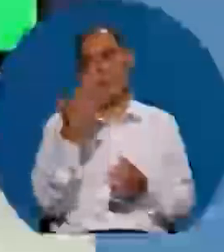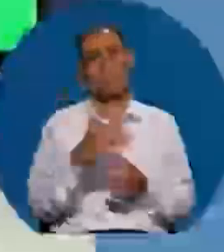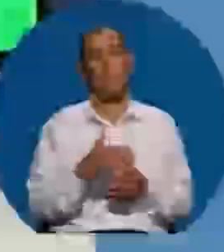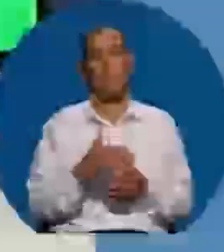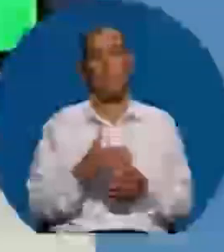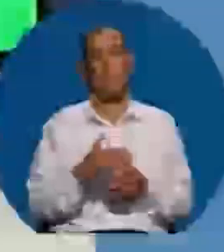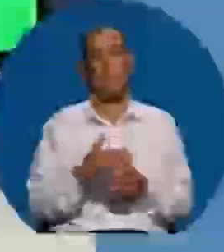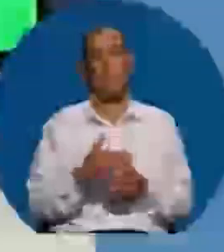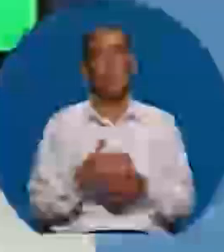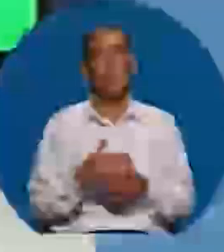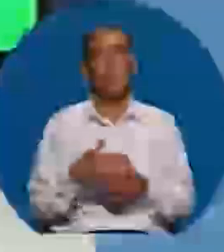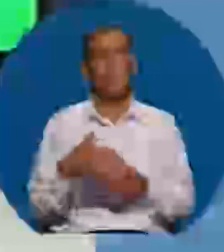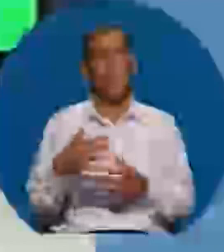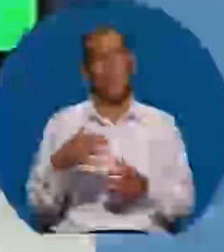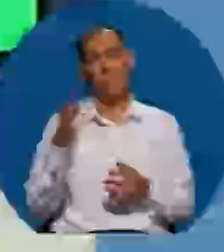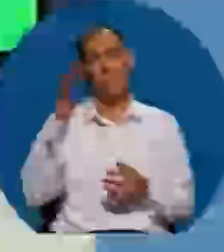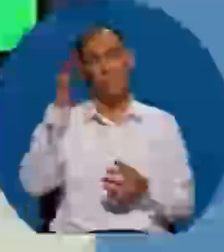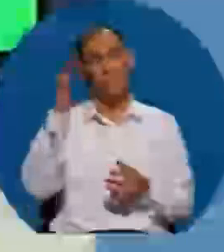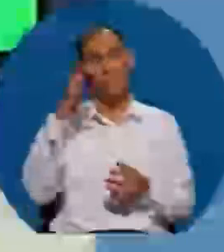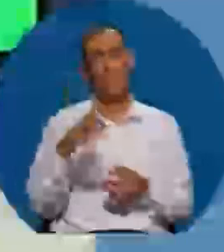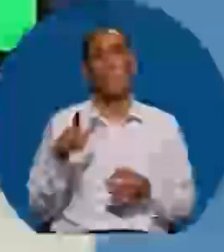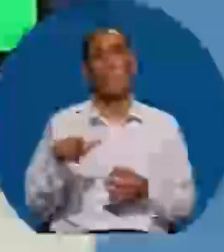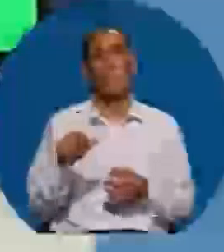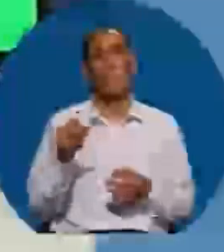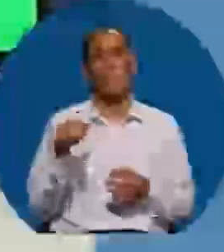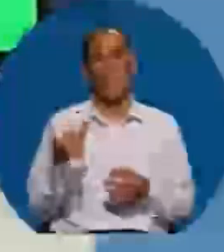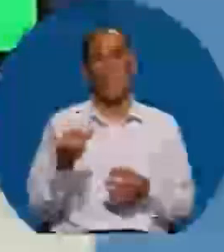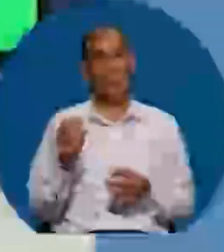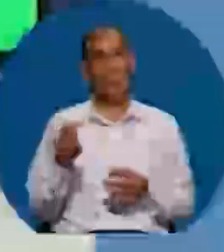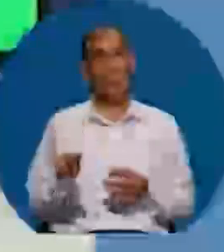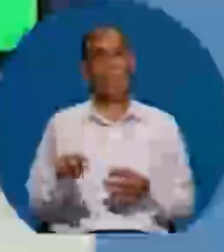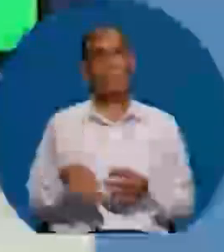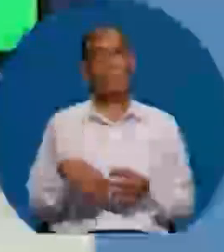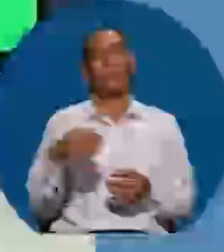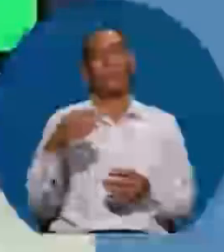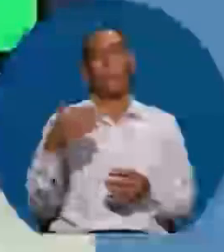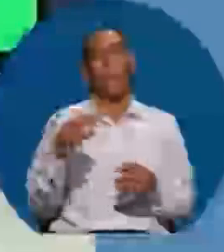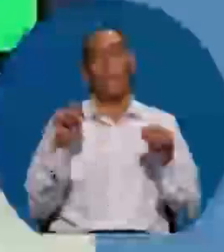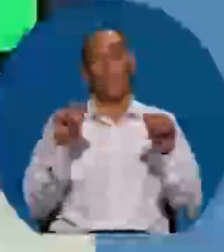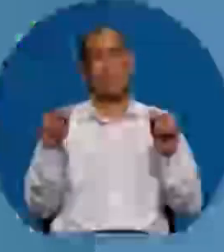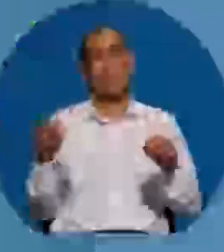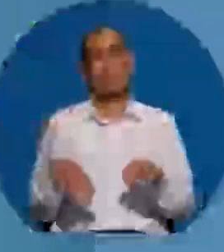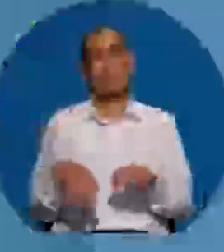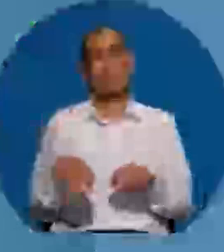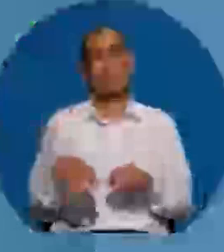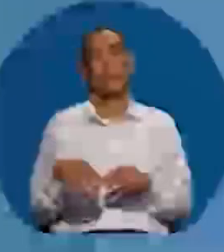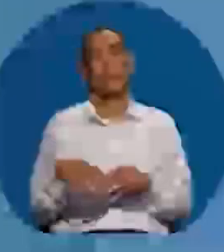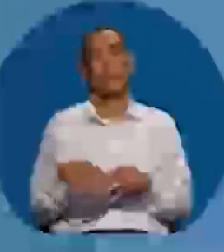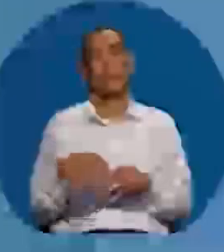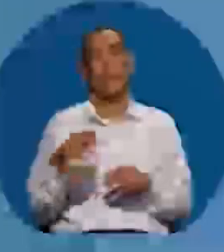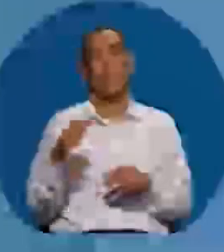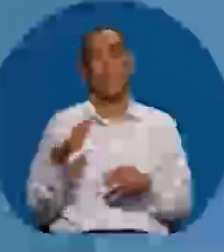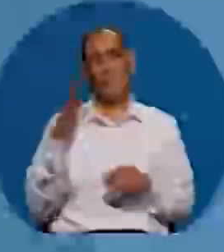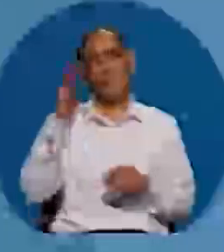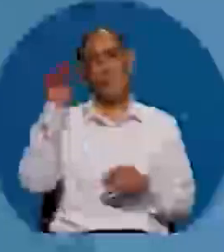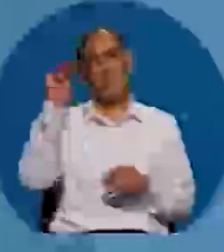темамыз шайырымыз Гүлстан Пірназарованың ұстазыма һәм шайырымыз Қозабек Сейітовтің білімнің